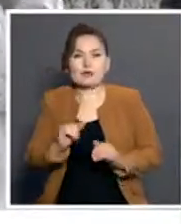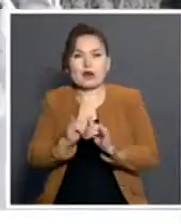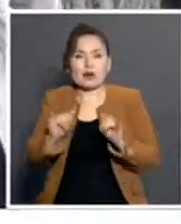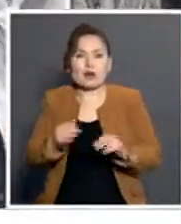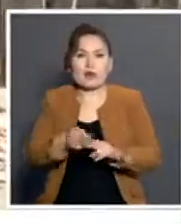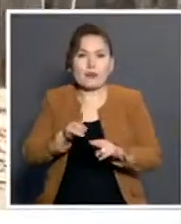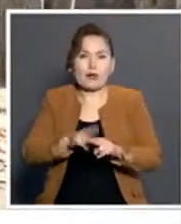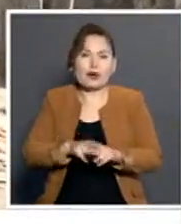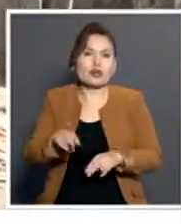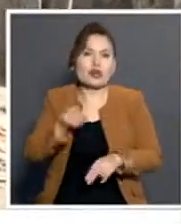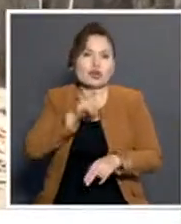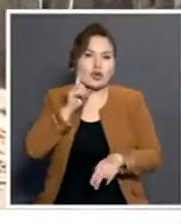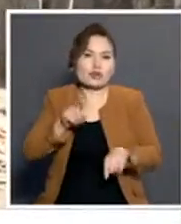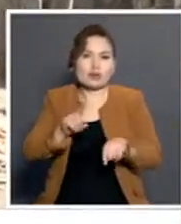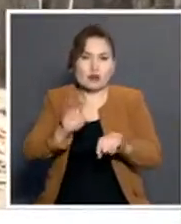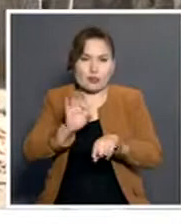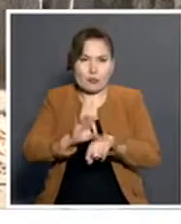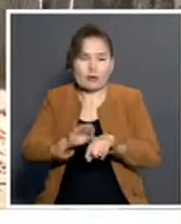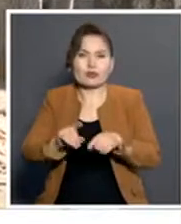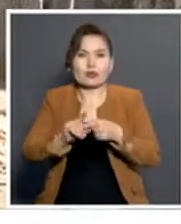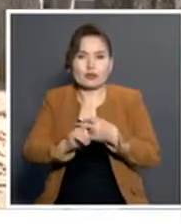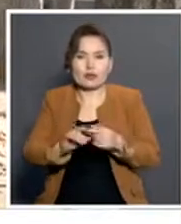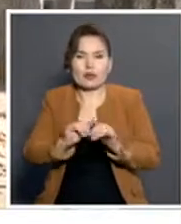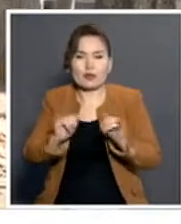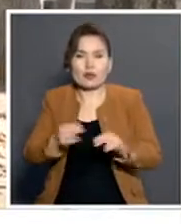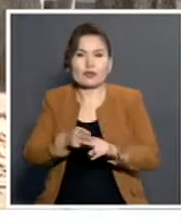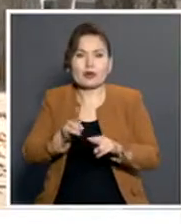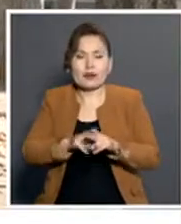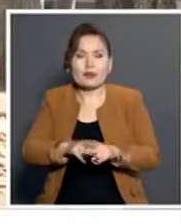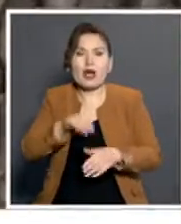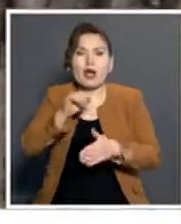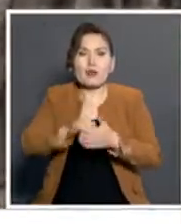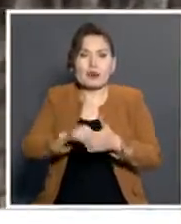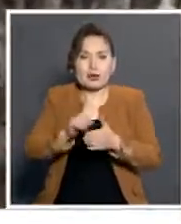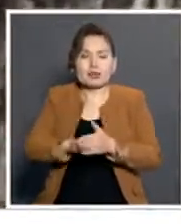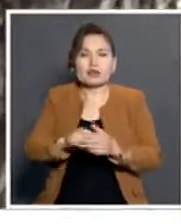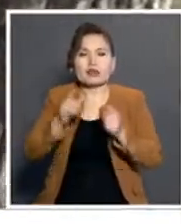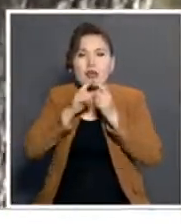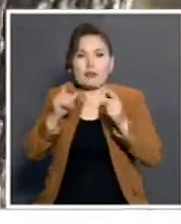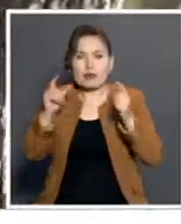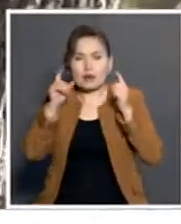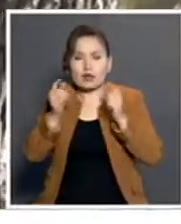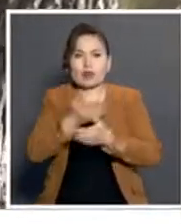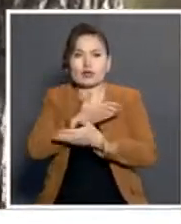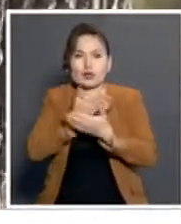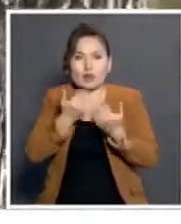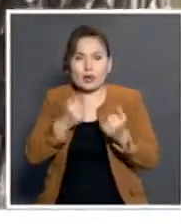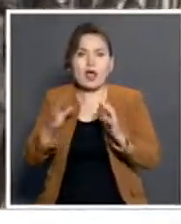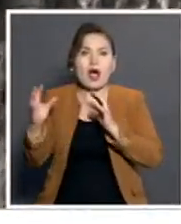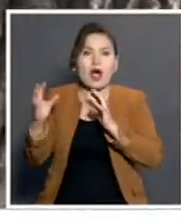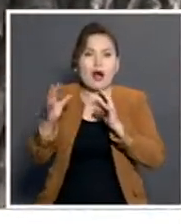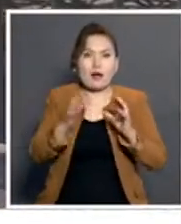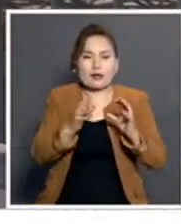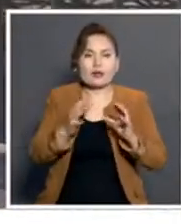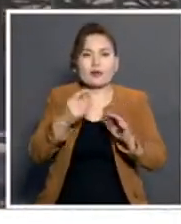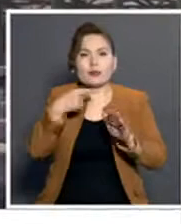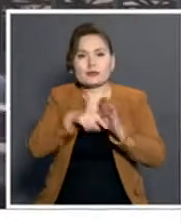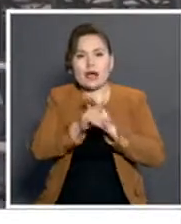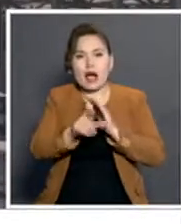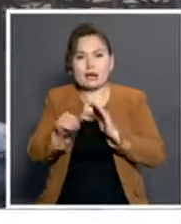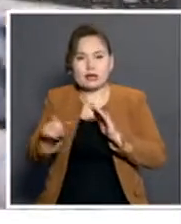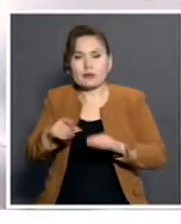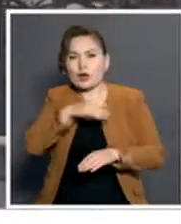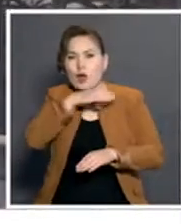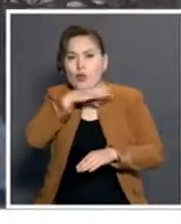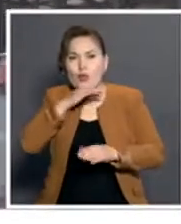азаматтарда 42%-ді көрсетіп отыр. Бұған себеп бетперде тәртібін сақтамау, қоғамдық көлікте жолаушылардың көптігі.